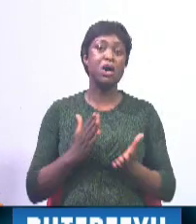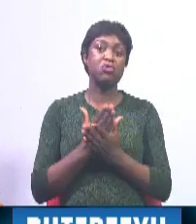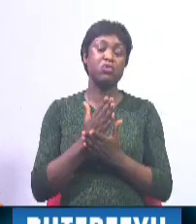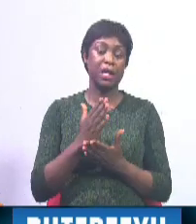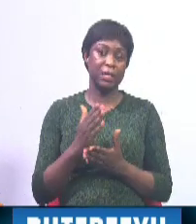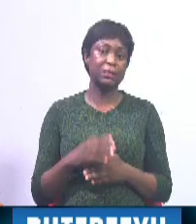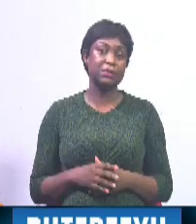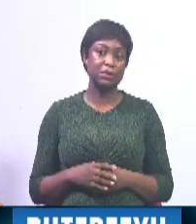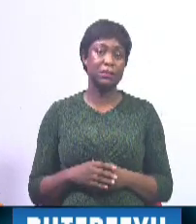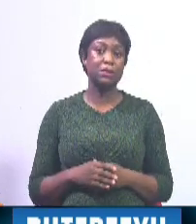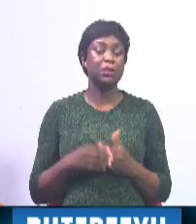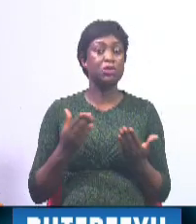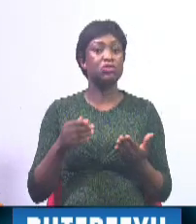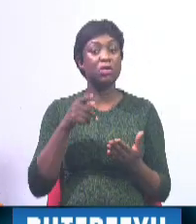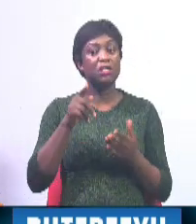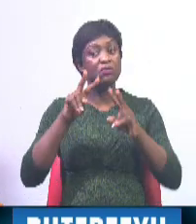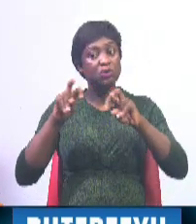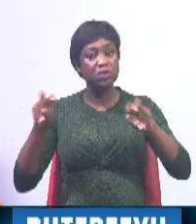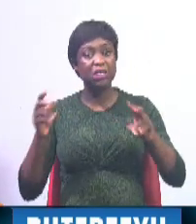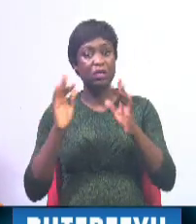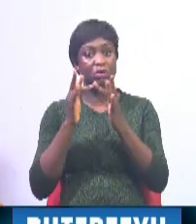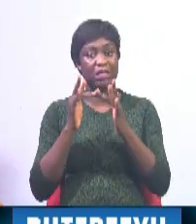Atutegeezezza tubogenda ku mutimba gwano gwabwe